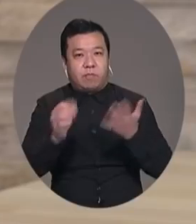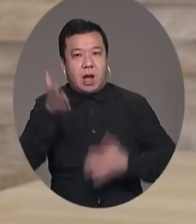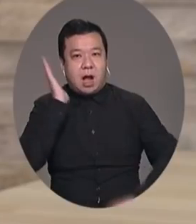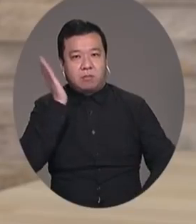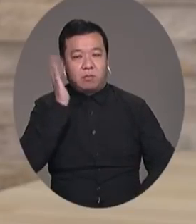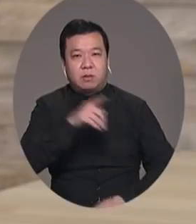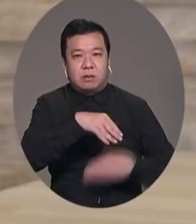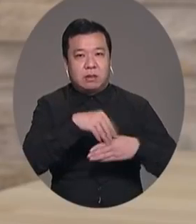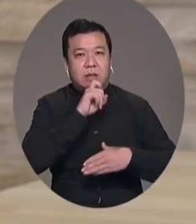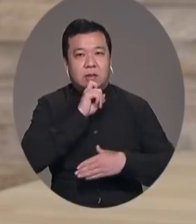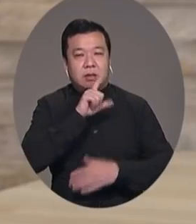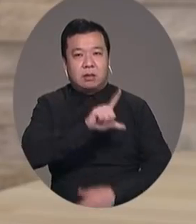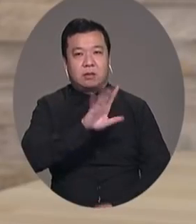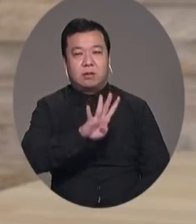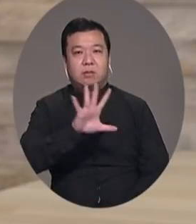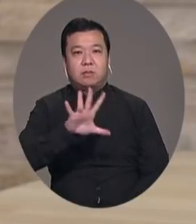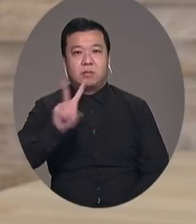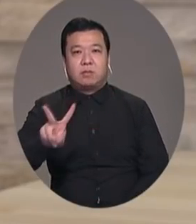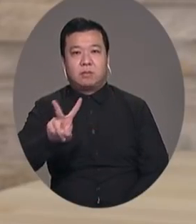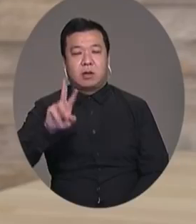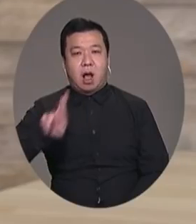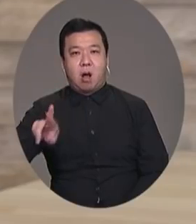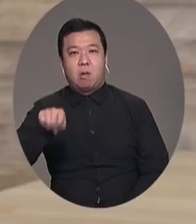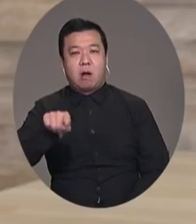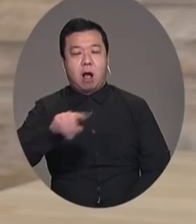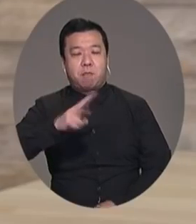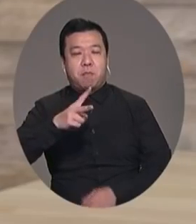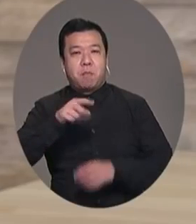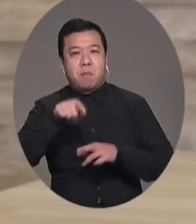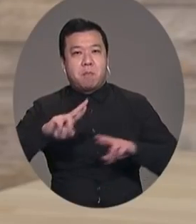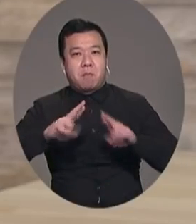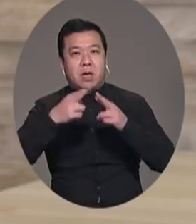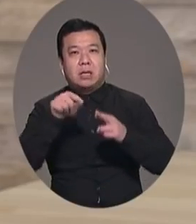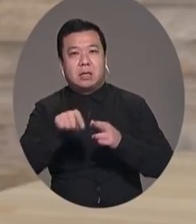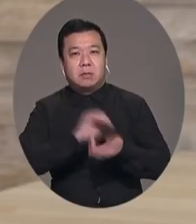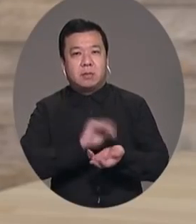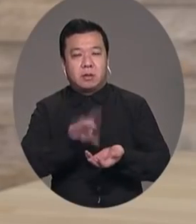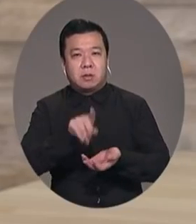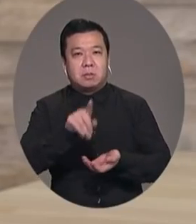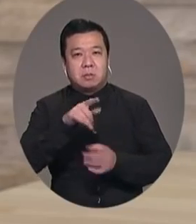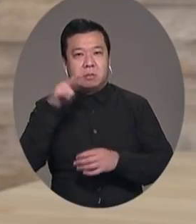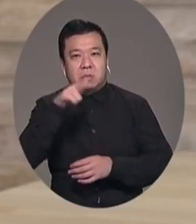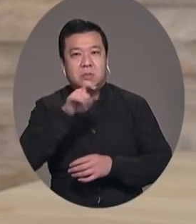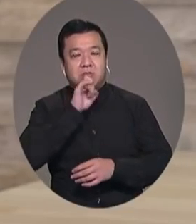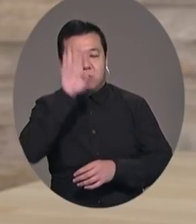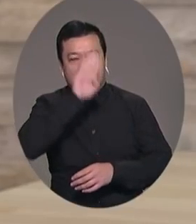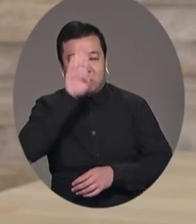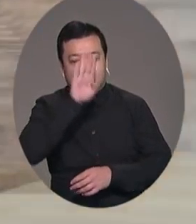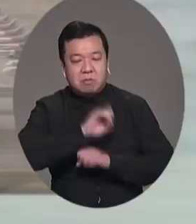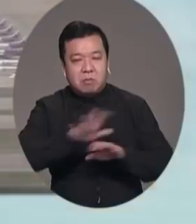50歲男子，帶有 L452R 變種病毒，當局擔心機場有隱性傳播